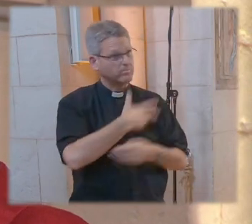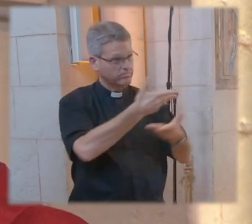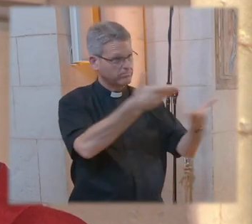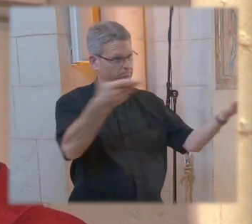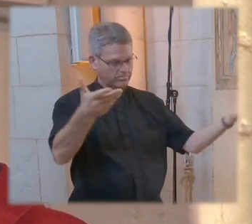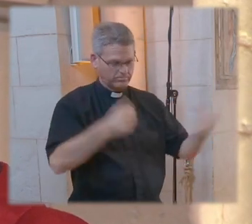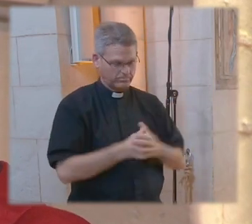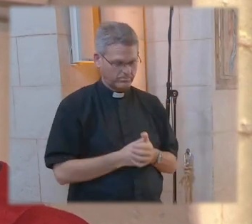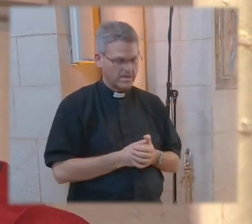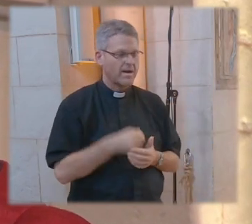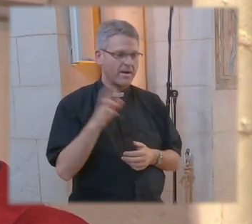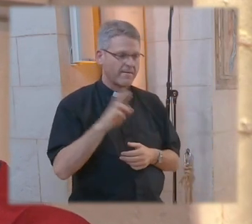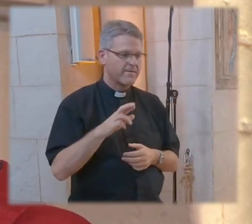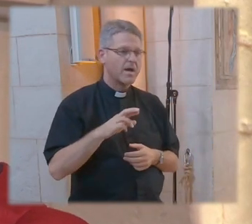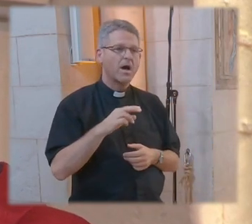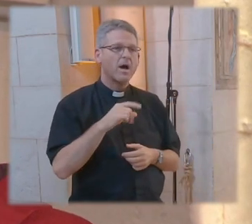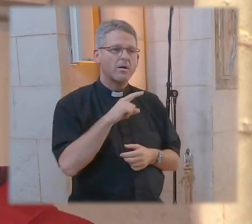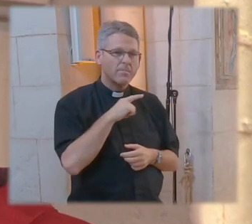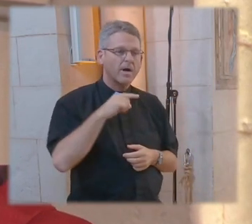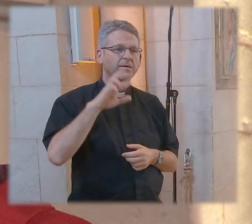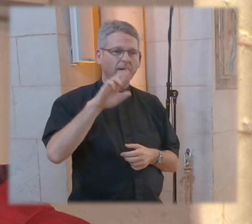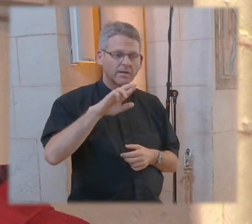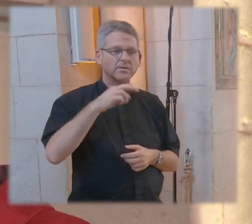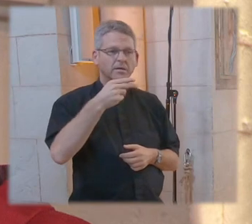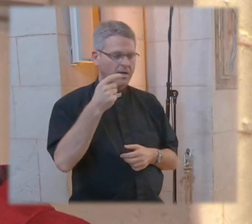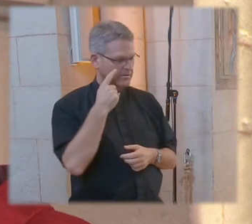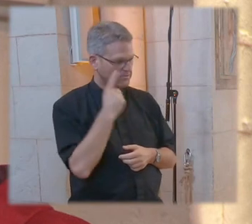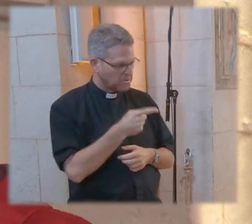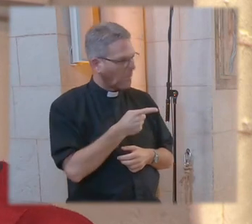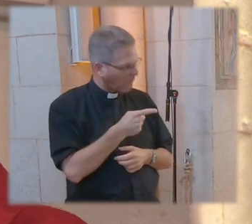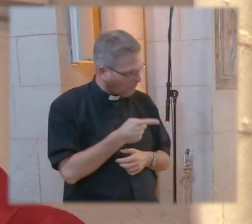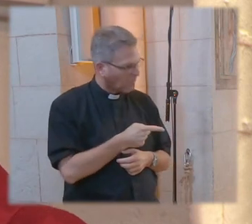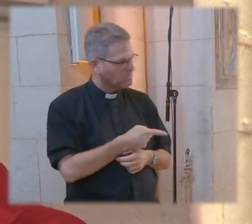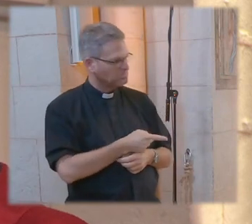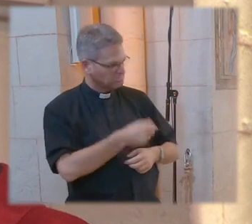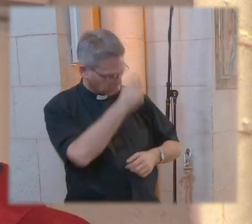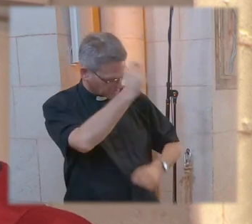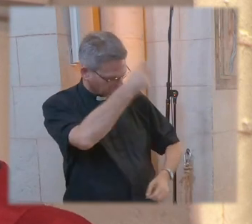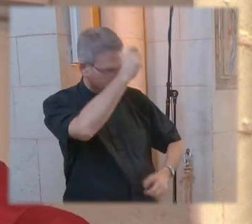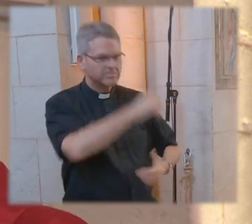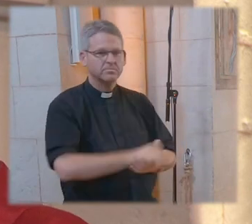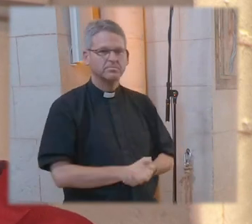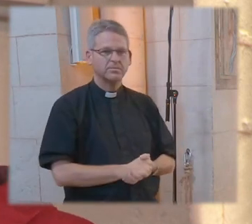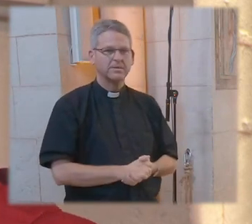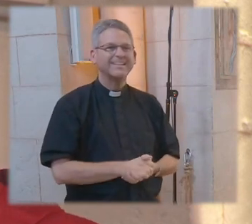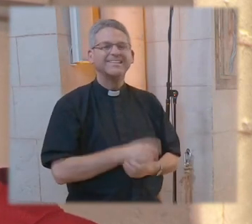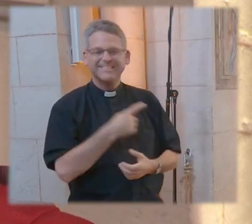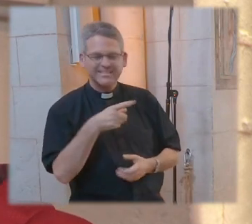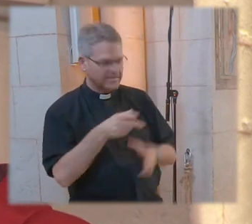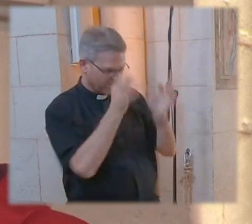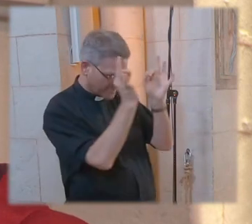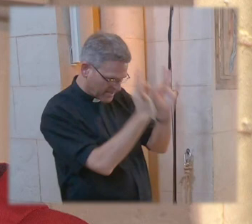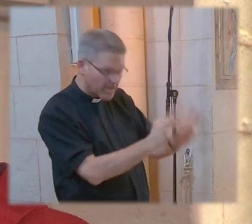Richard Henges einen Seligen wahrgenommen haben. Ohne diese Verehrung am konkreten